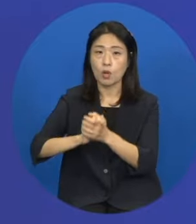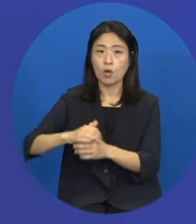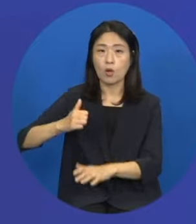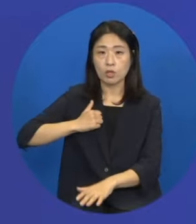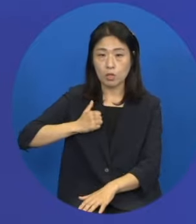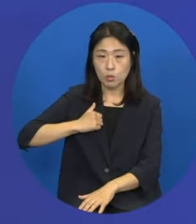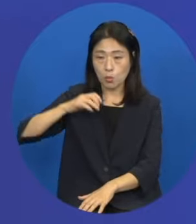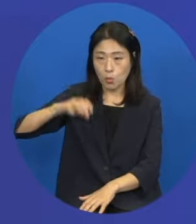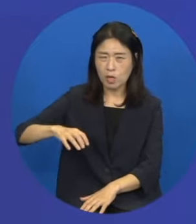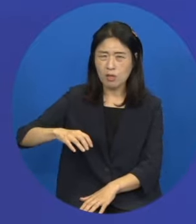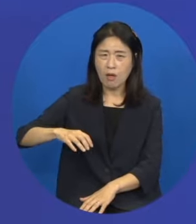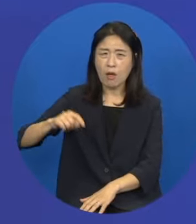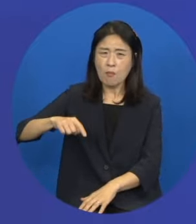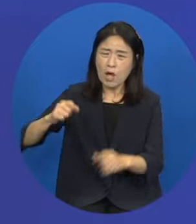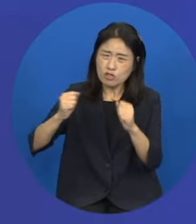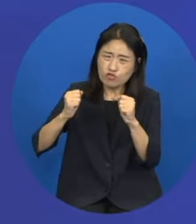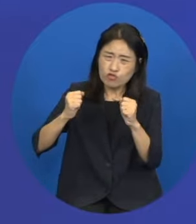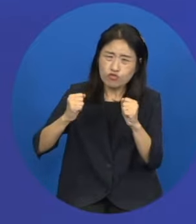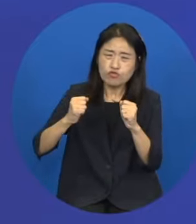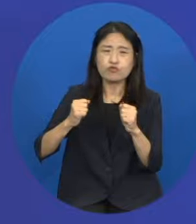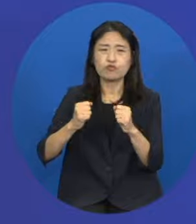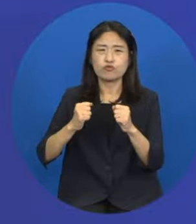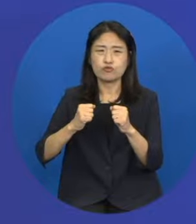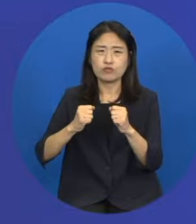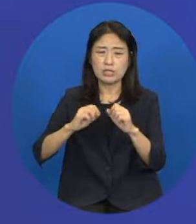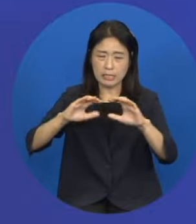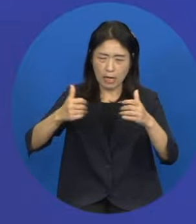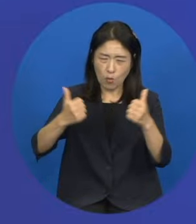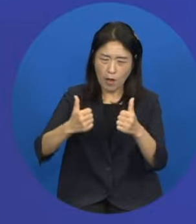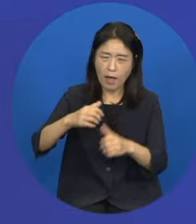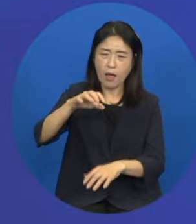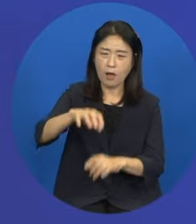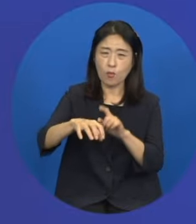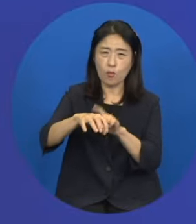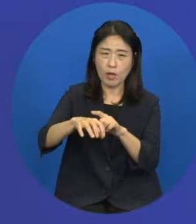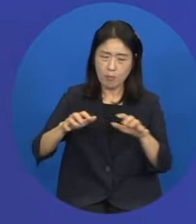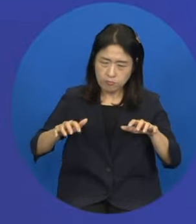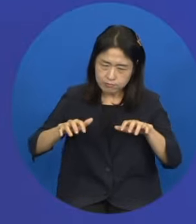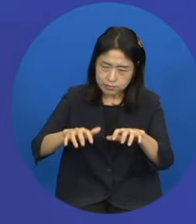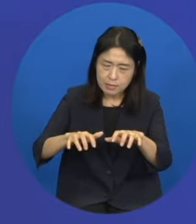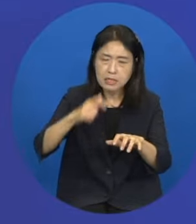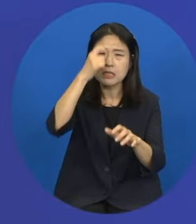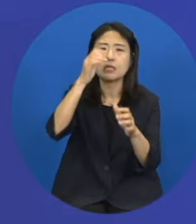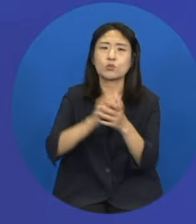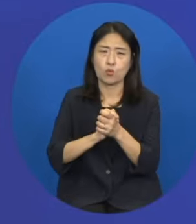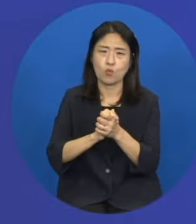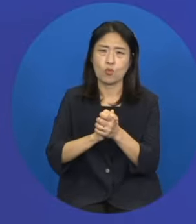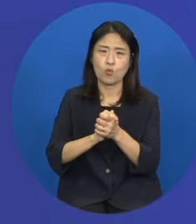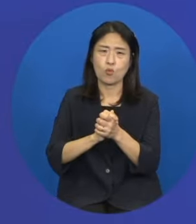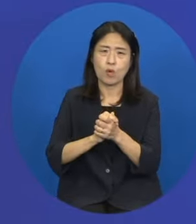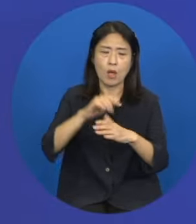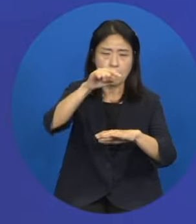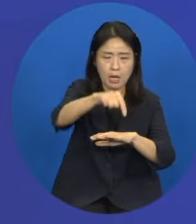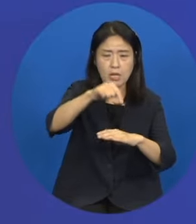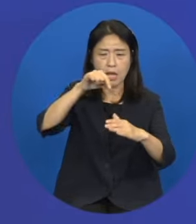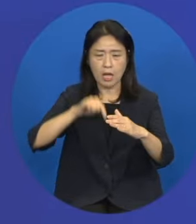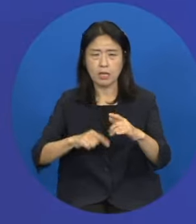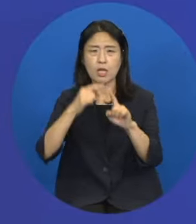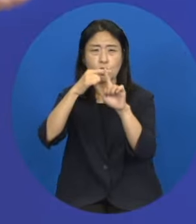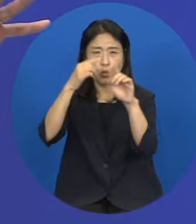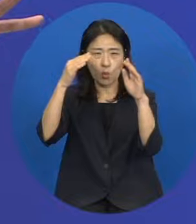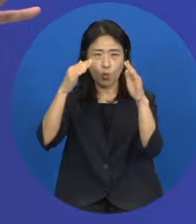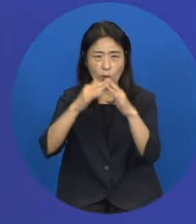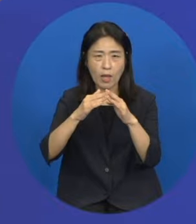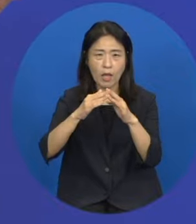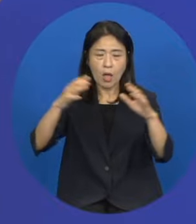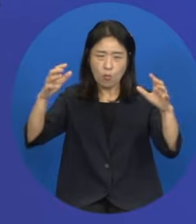매서 눈바람이 부는 오타와 국회의사당 앞에서도 기도하고, 그러니까 밖에서도 기도하고 안에서도 기도하고 교회에서도 기도하고,